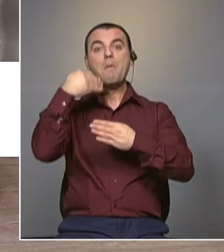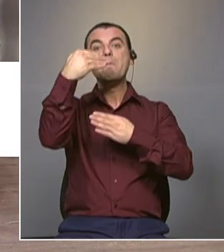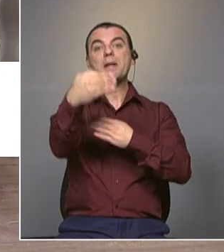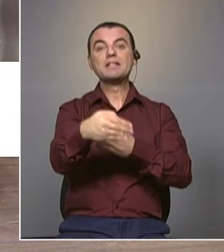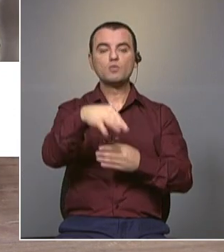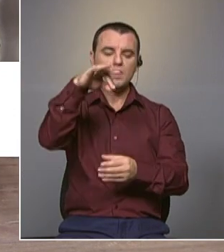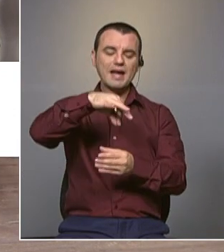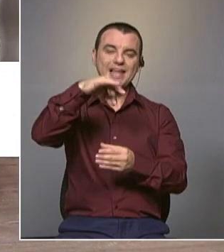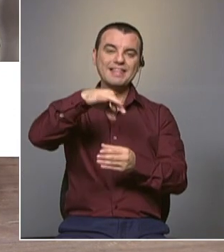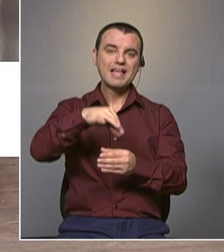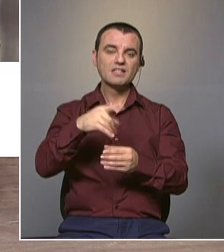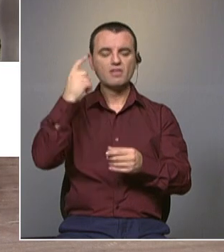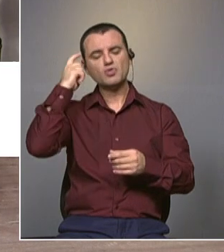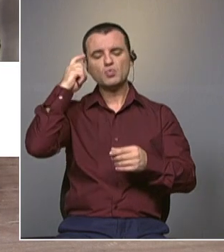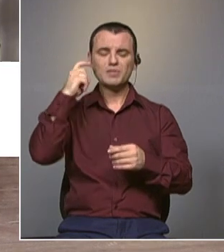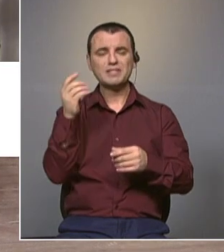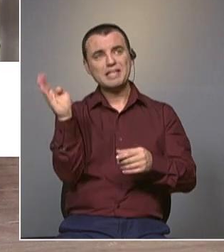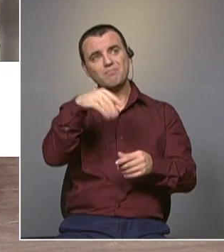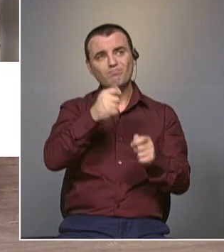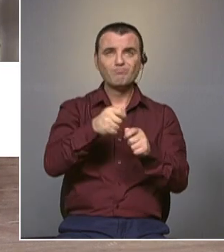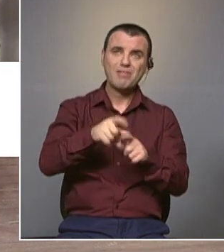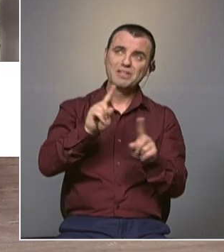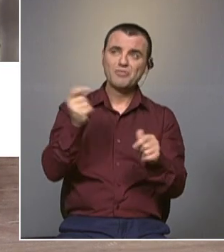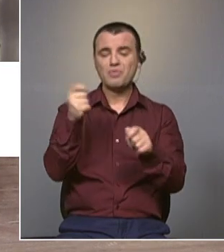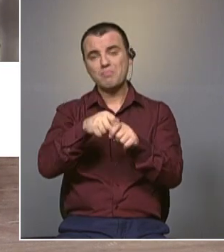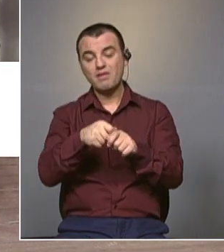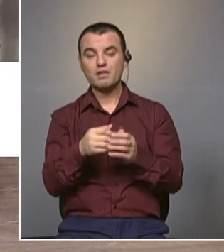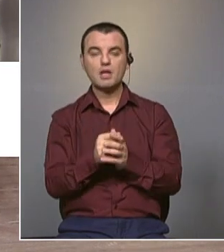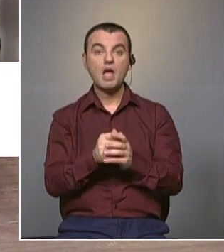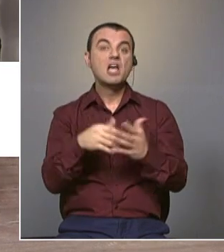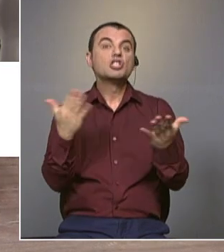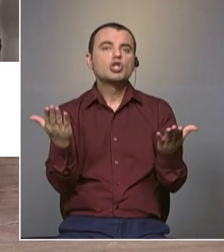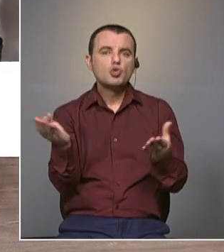кандидатстват? Чудят се още дали да кандидатстват, да отидат в този космически център. Защо да